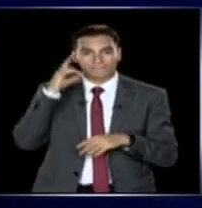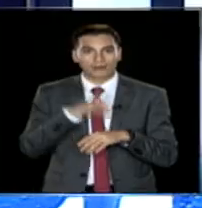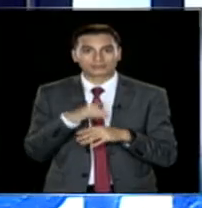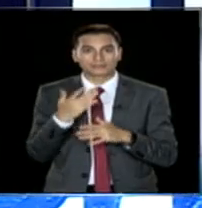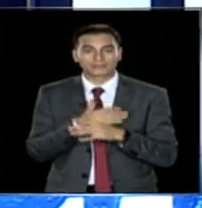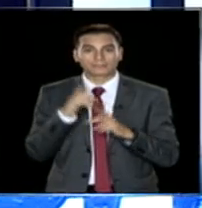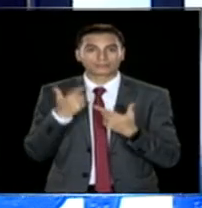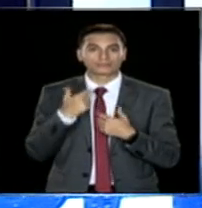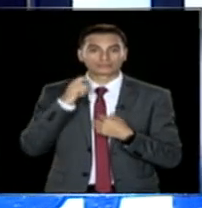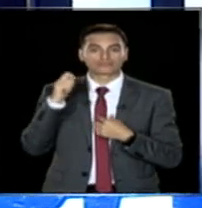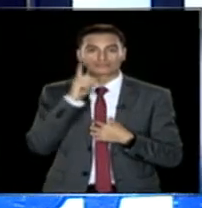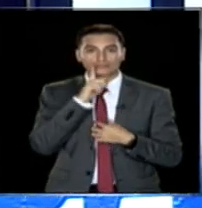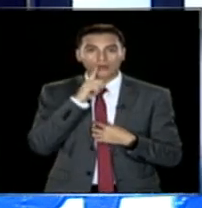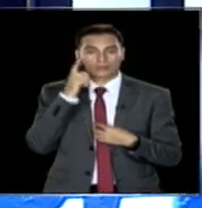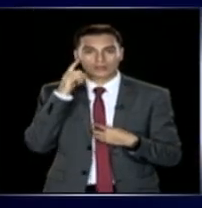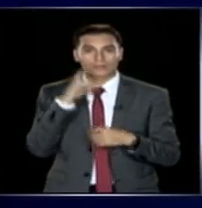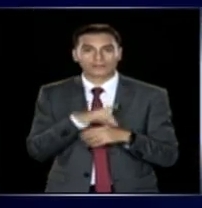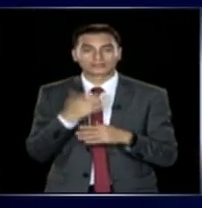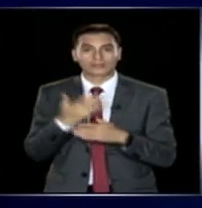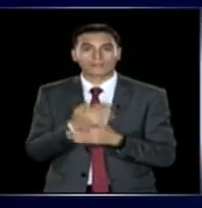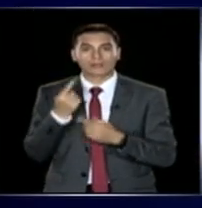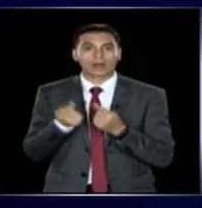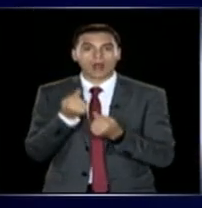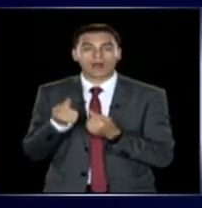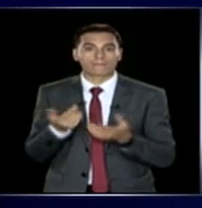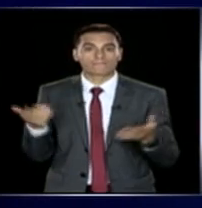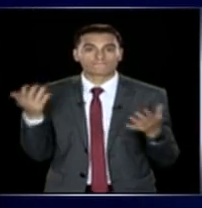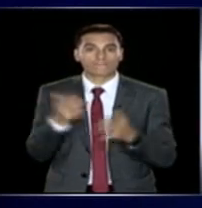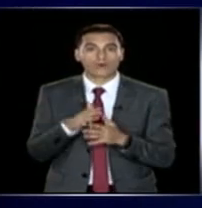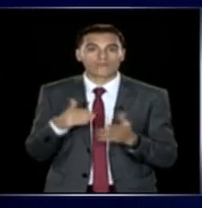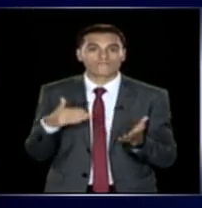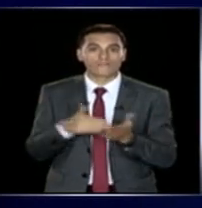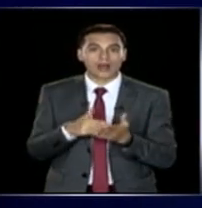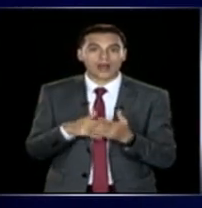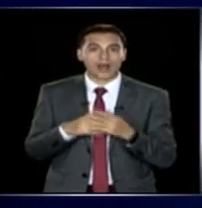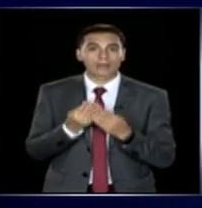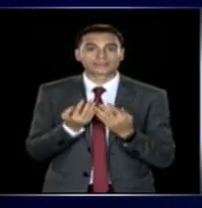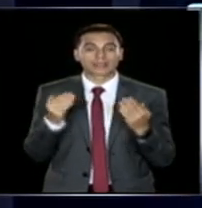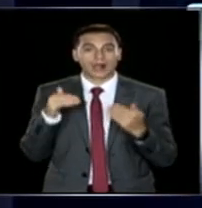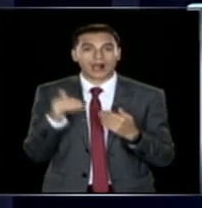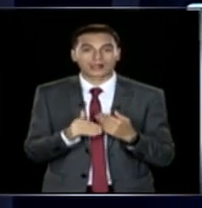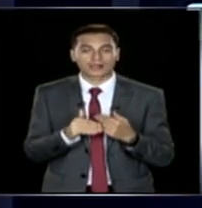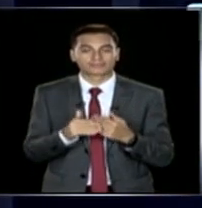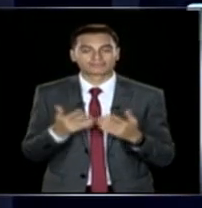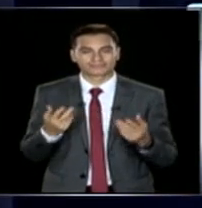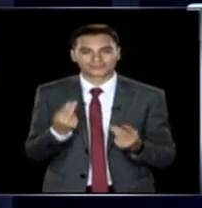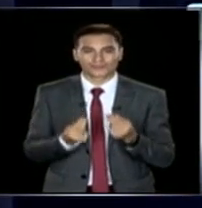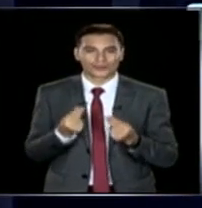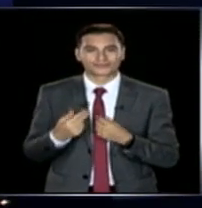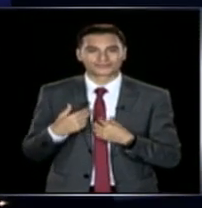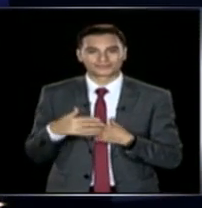خاف أحسن يتعدم، لأنه طلب إمكانيات مش موجودة، فخلاص مش هيتعمل السد. النتيجة